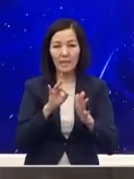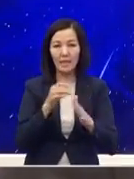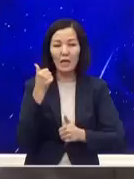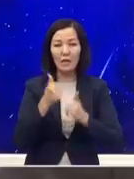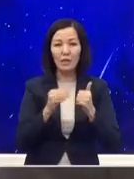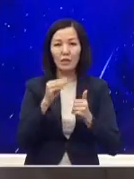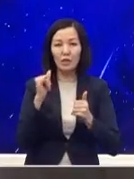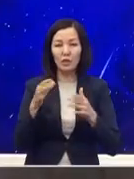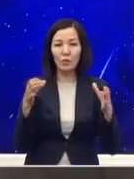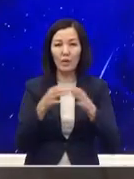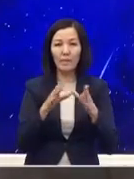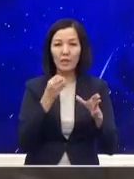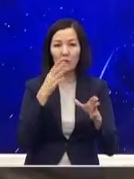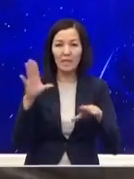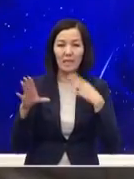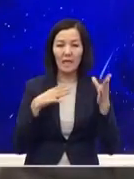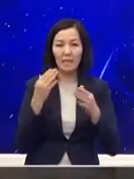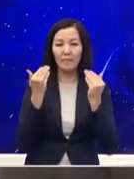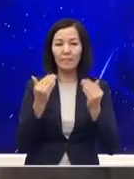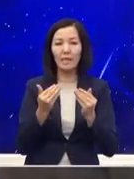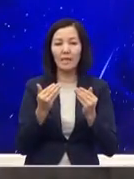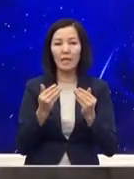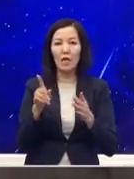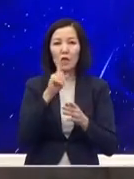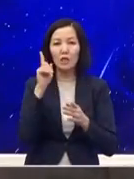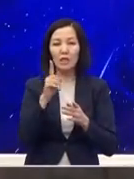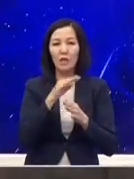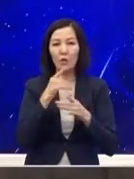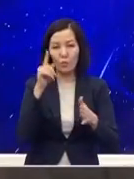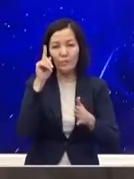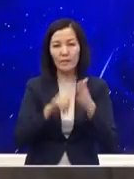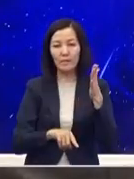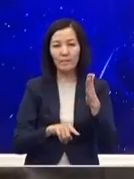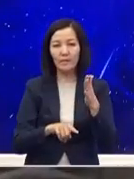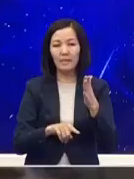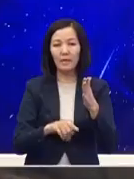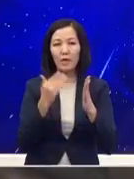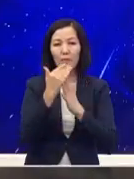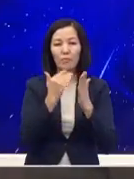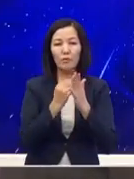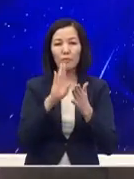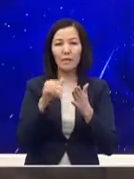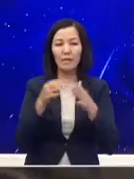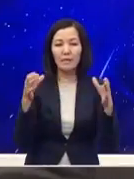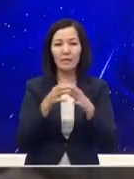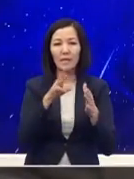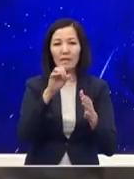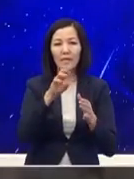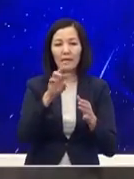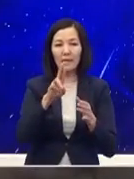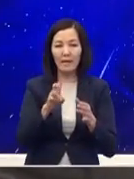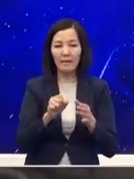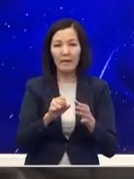Жетісу волейболшылары жақсы дайындалды. Биыл жергілікті жастарға көп үміт артып отырмыз. Бұл тізімде негізгі құрамда Татьяна Никитина